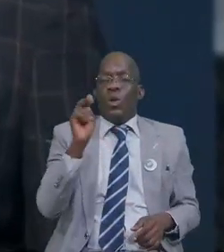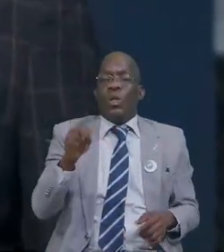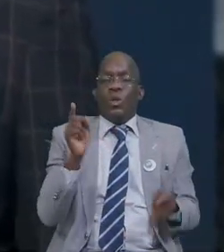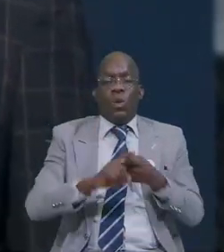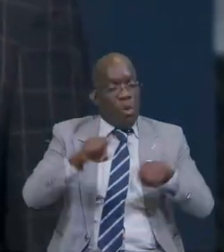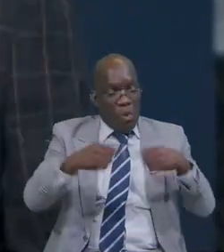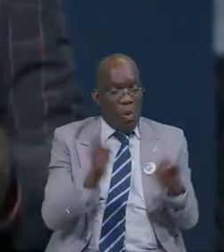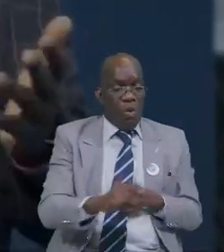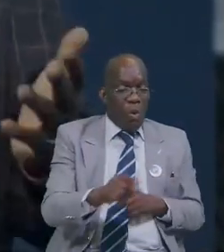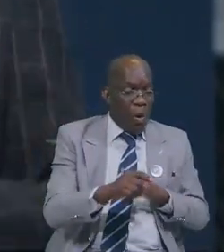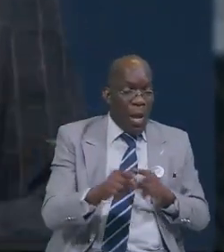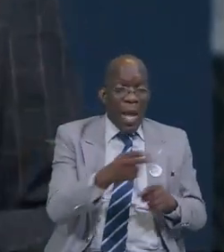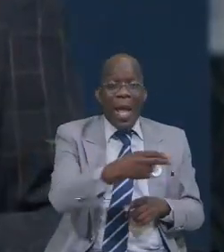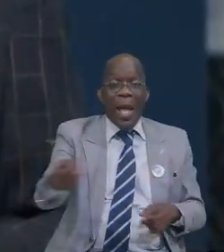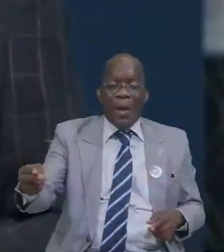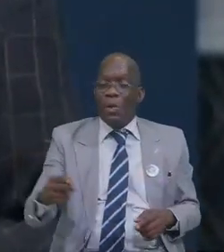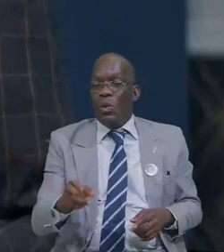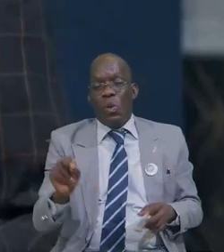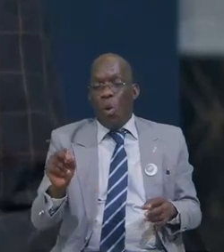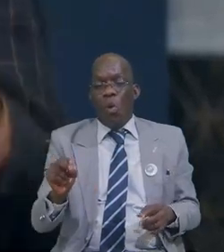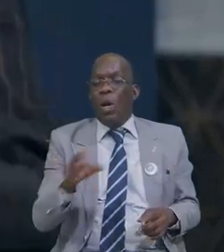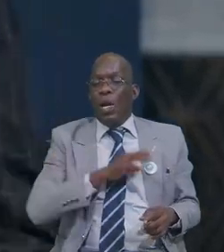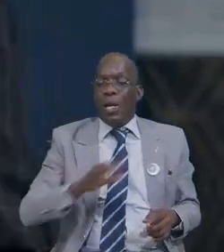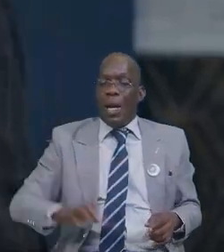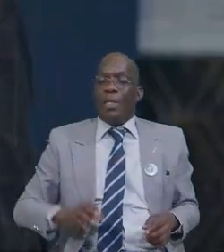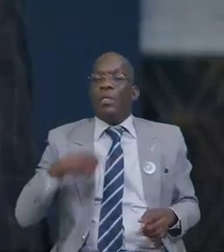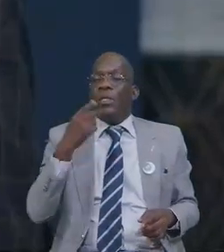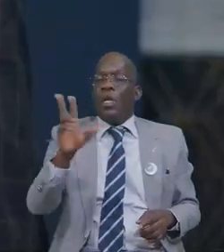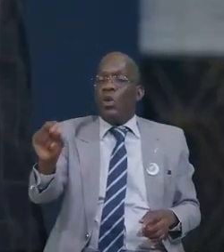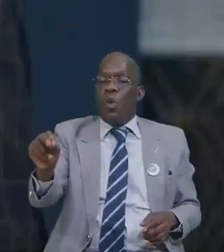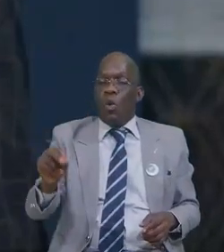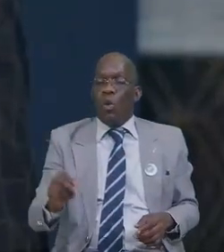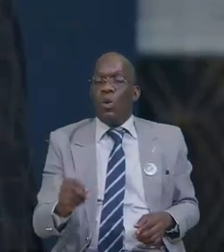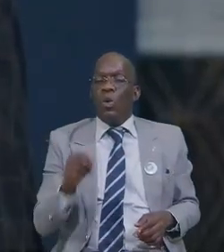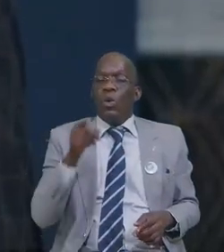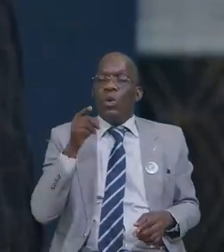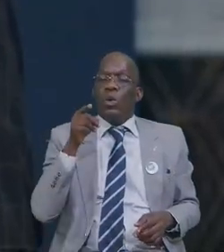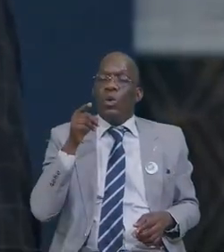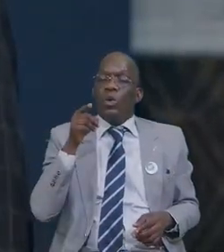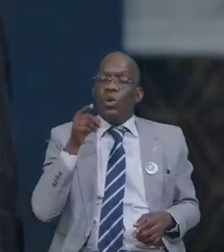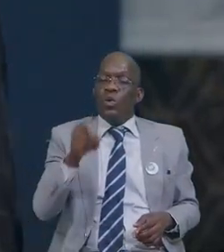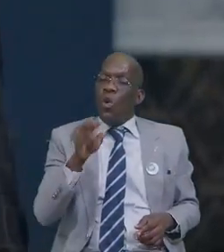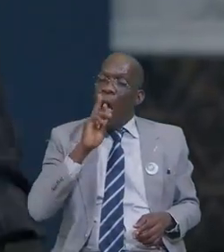tu dois aller en enfer pour être puni. Christ dit non. Parce que